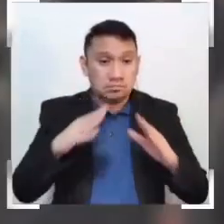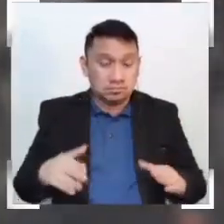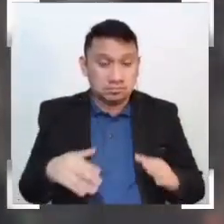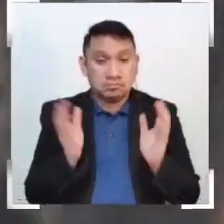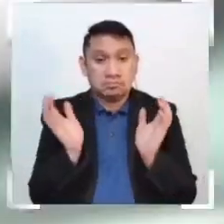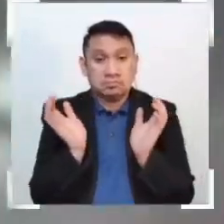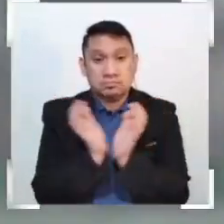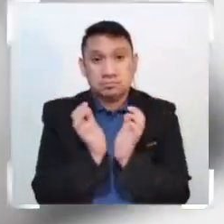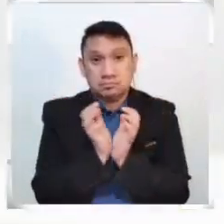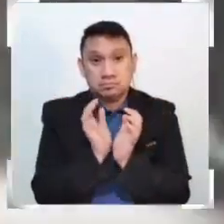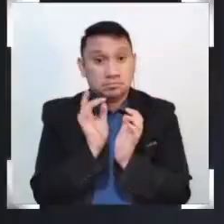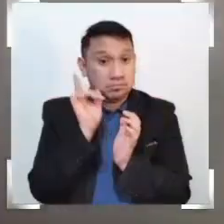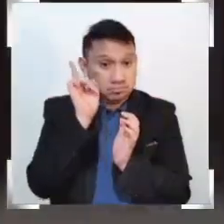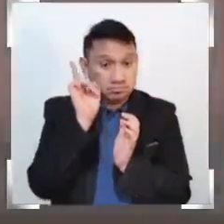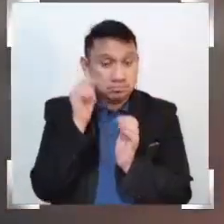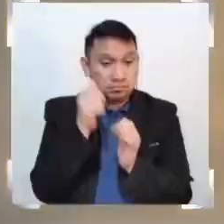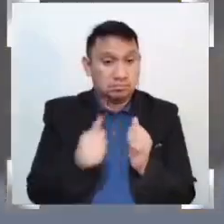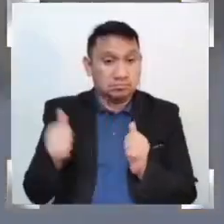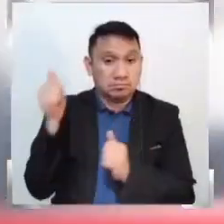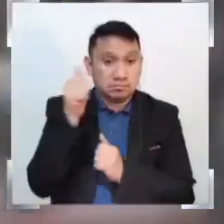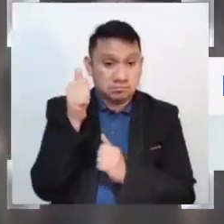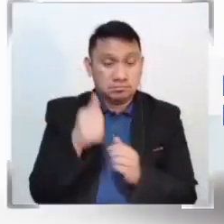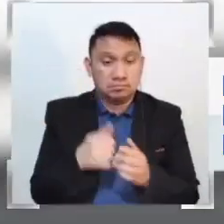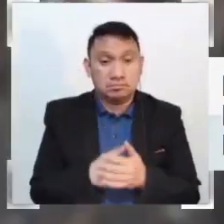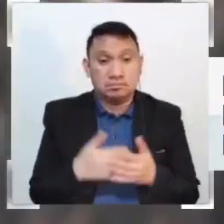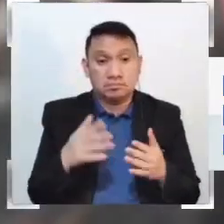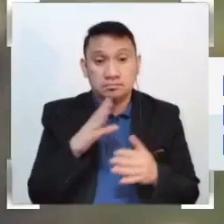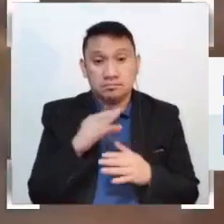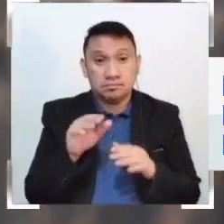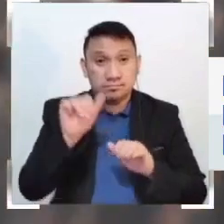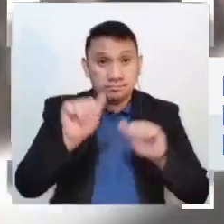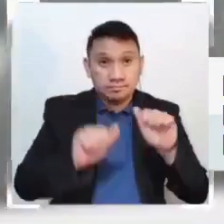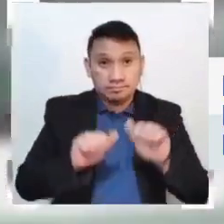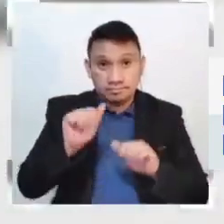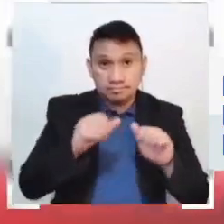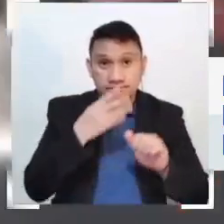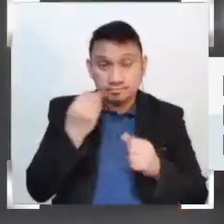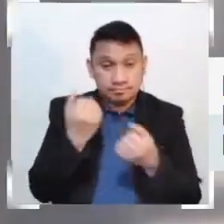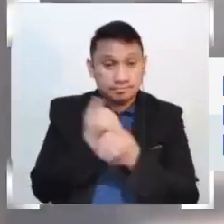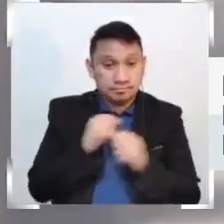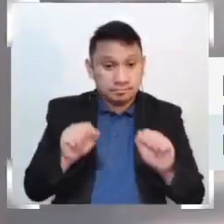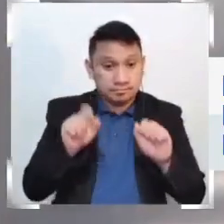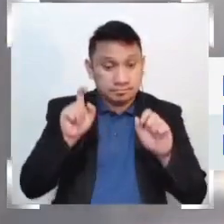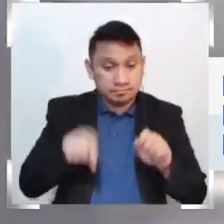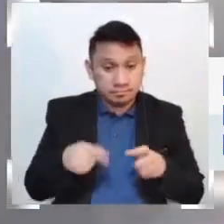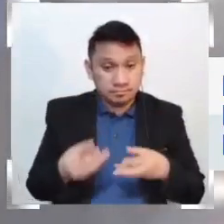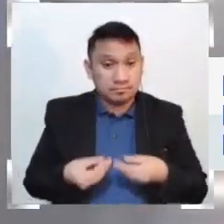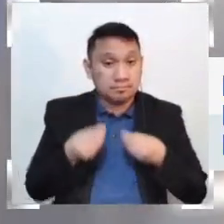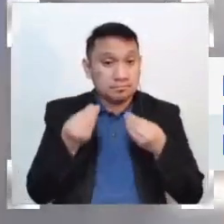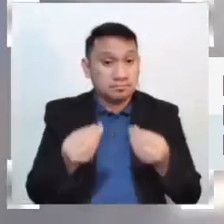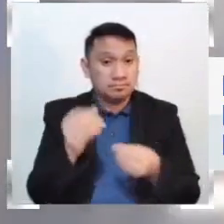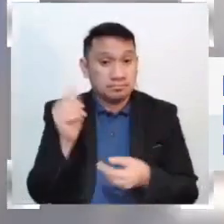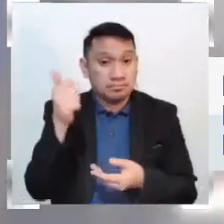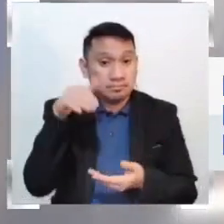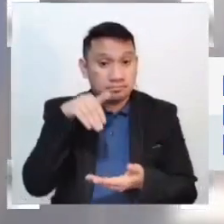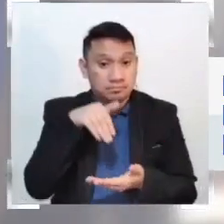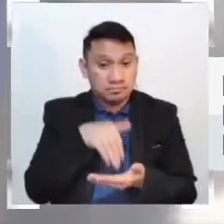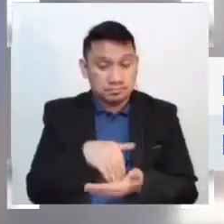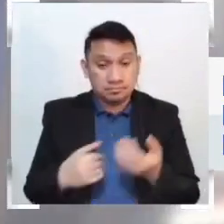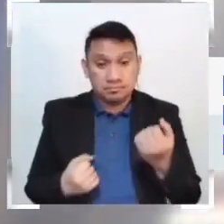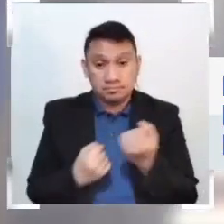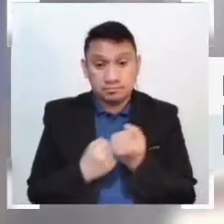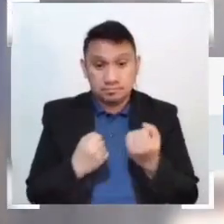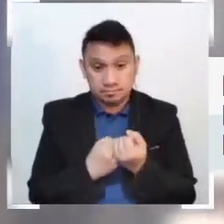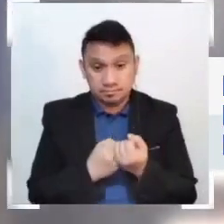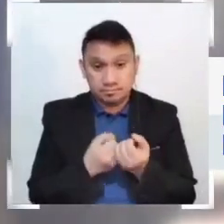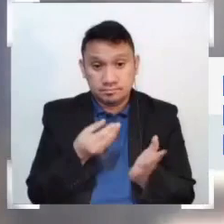Secretary Erwin Tulfo, dadaan sa assessment ang mga marerescue kung dapat ba silang bigyan ng 10,000 pesos na ayuda. Isang